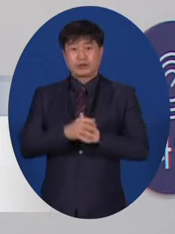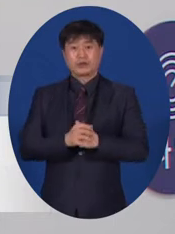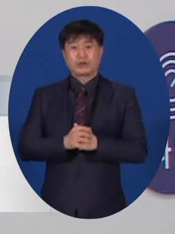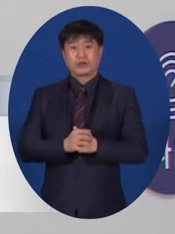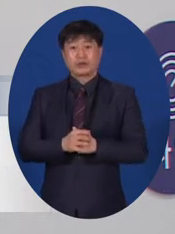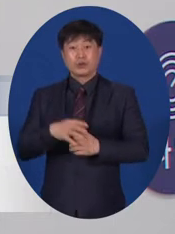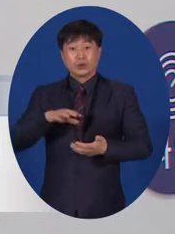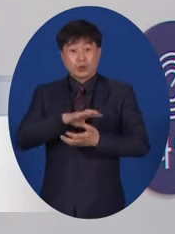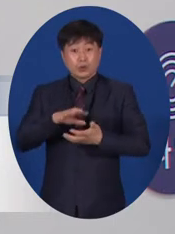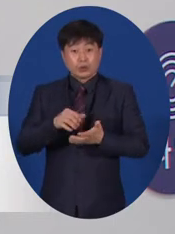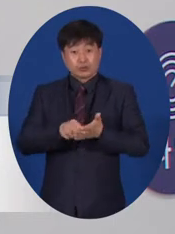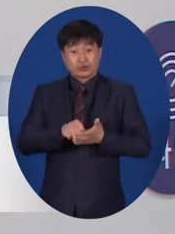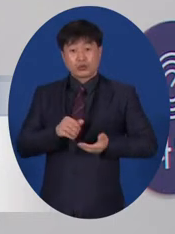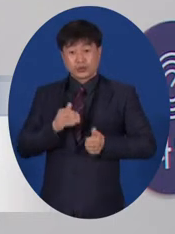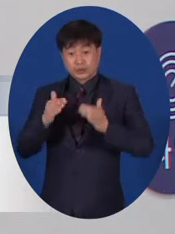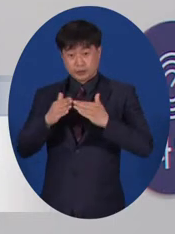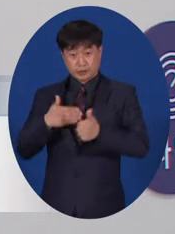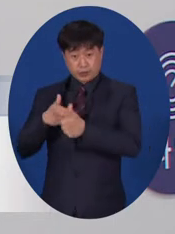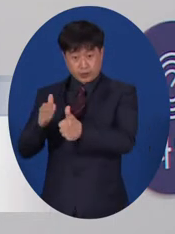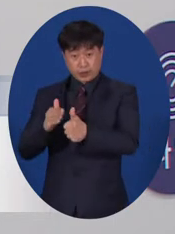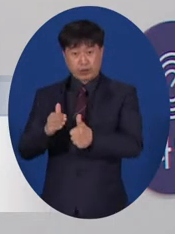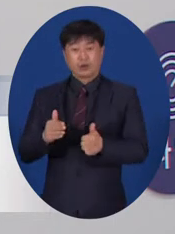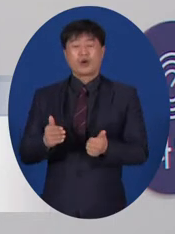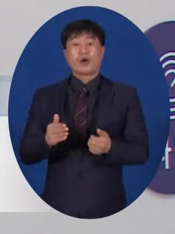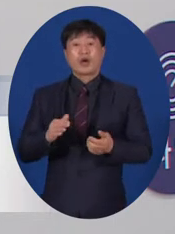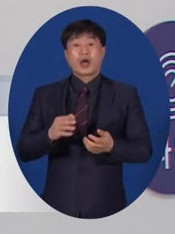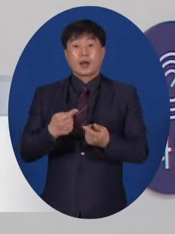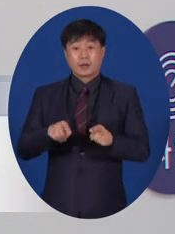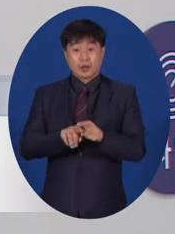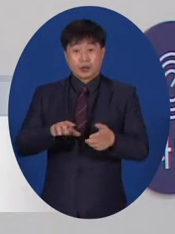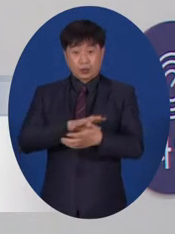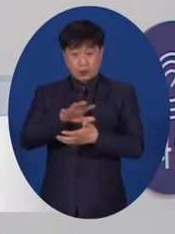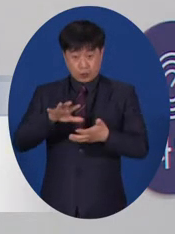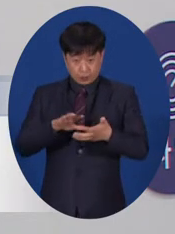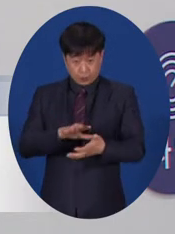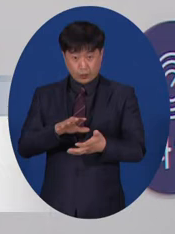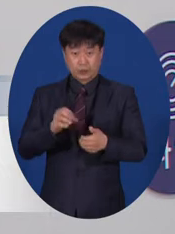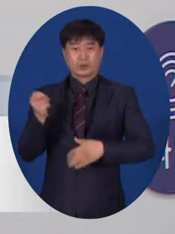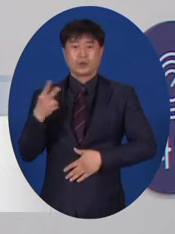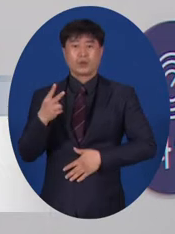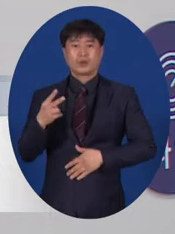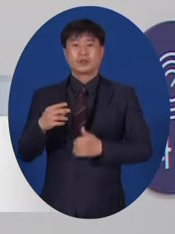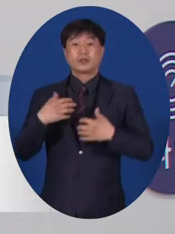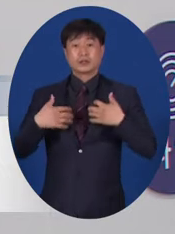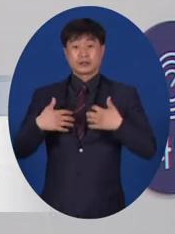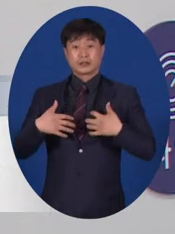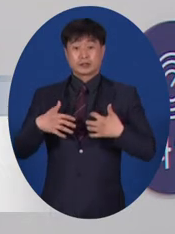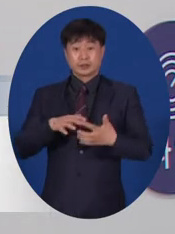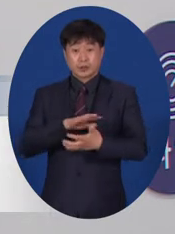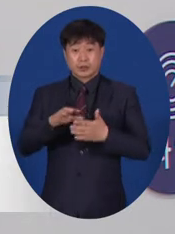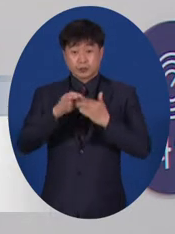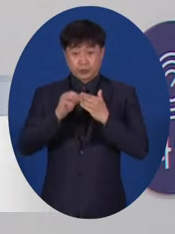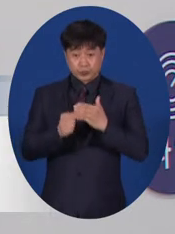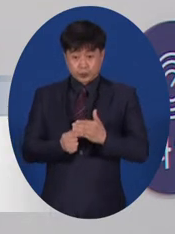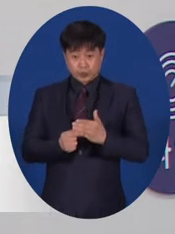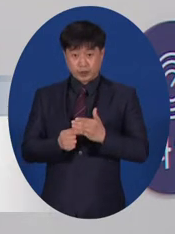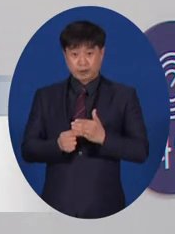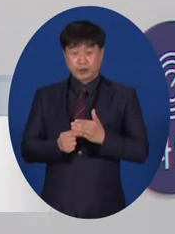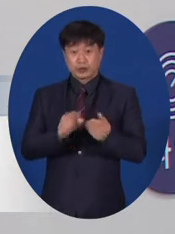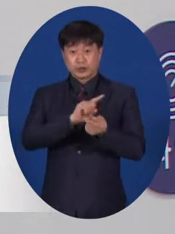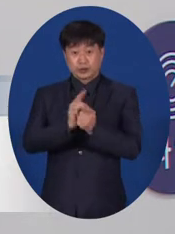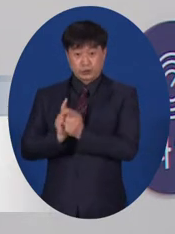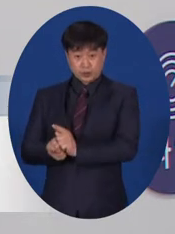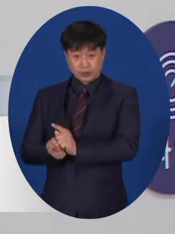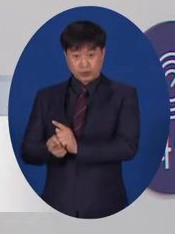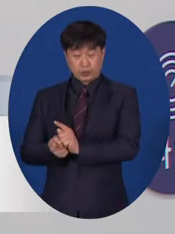가정으로 보냅니다. 그러면 그것으로 어떻게 노는지를 함께 하고요. 또 즐겁게 노는 프로그램은